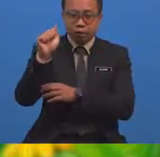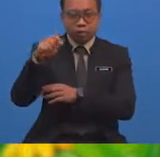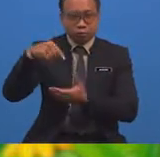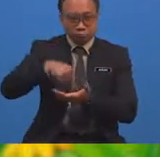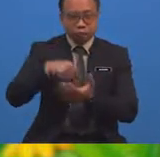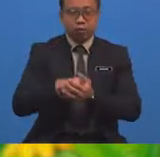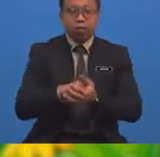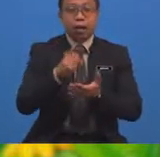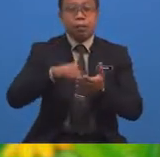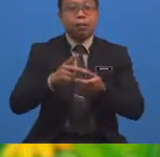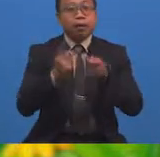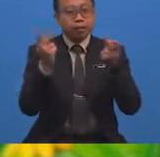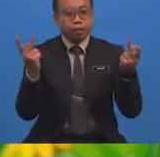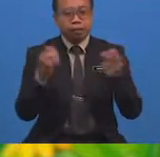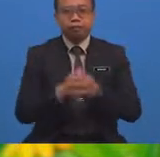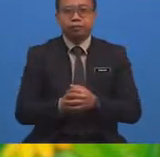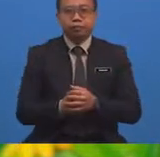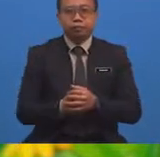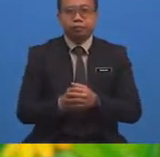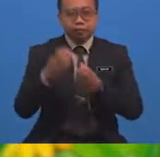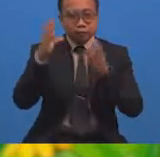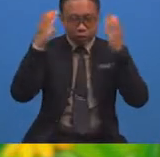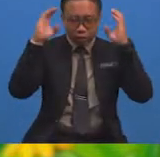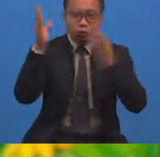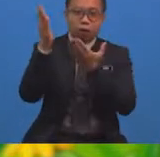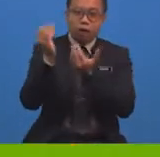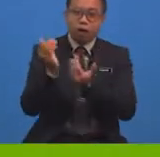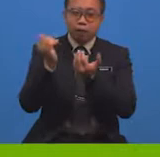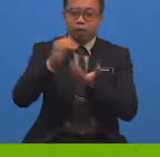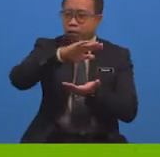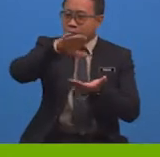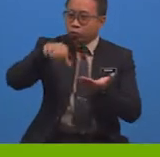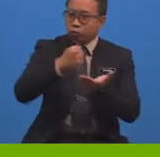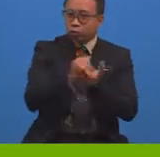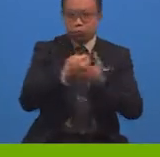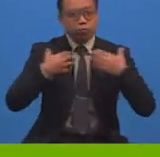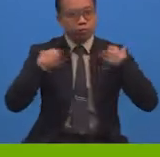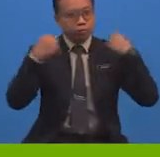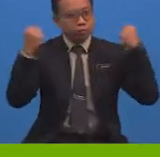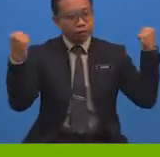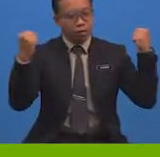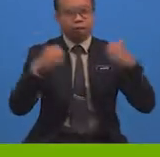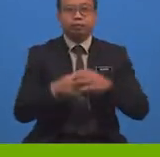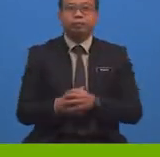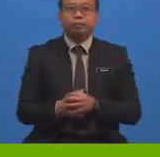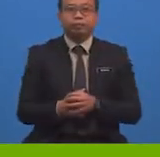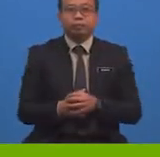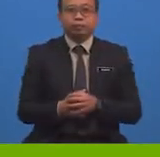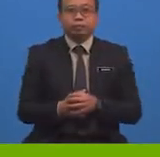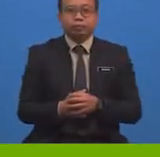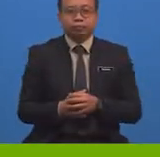apa kabar Cikgu harap kamu semua sehat walafiat